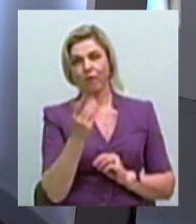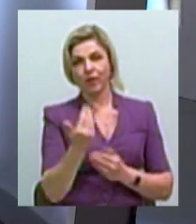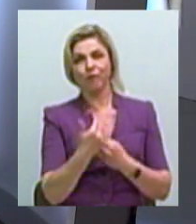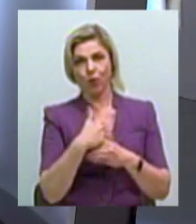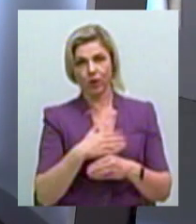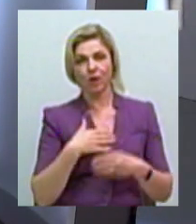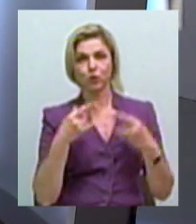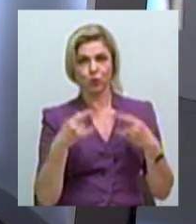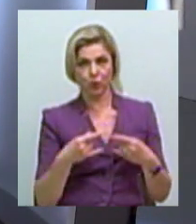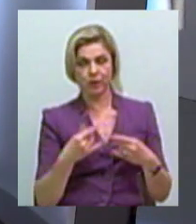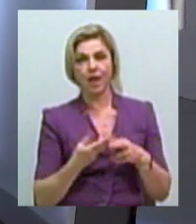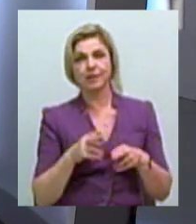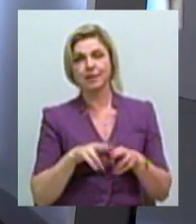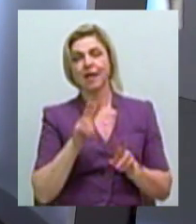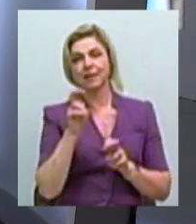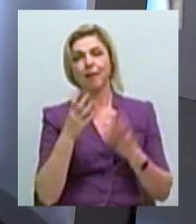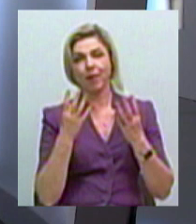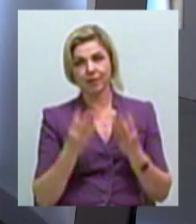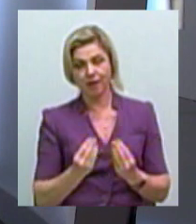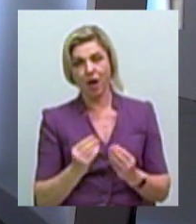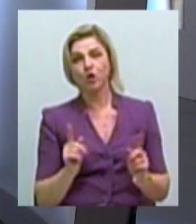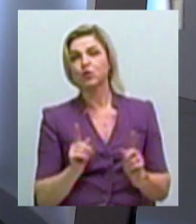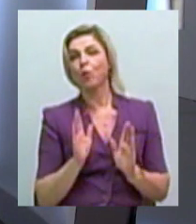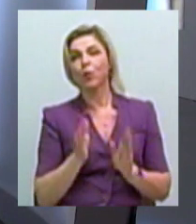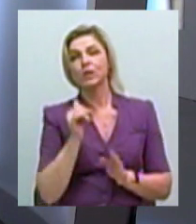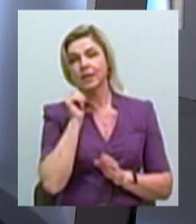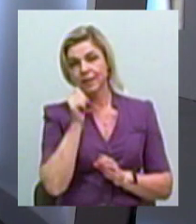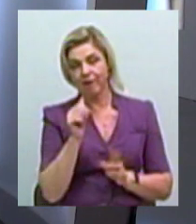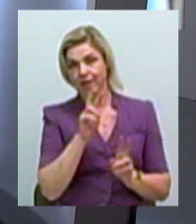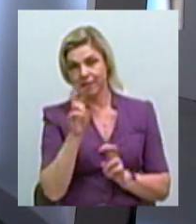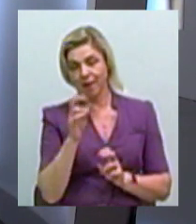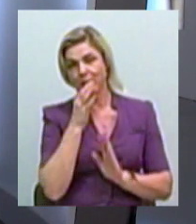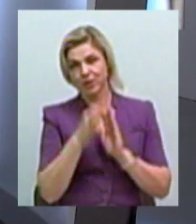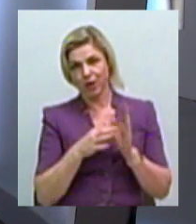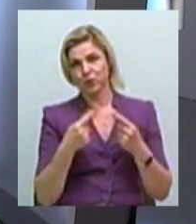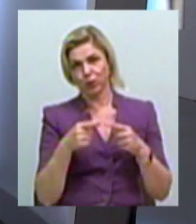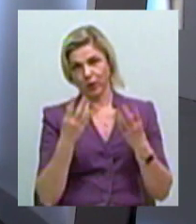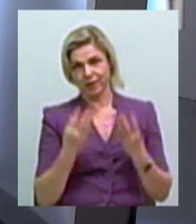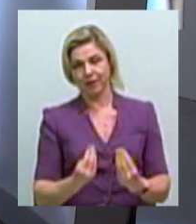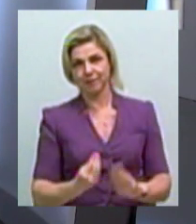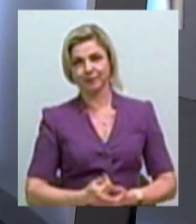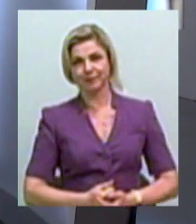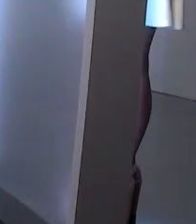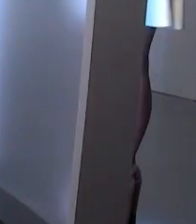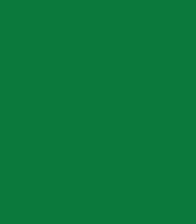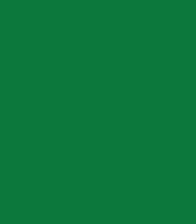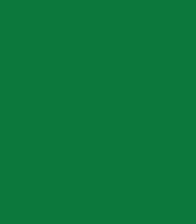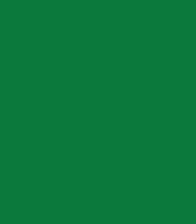нас в студії. Це була тема дня, а якою буде наступна тема, підкаже наступний день. На все добре.